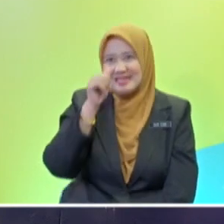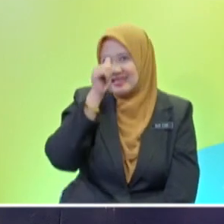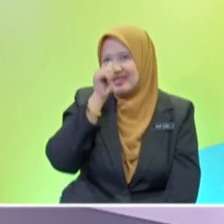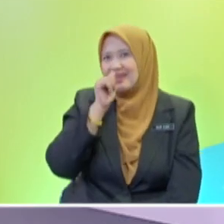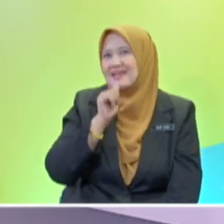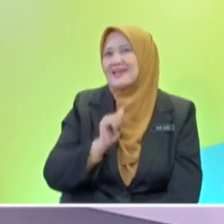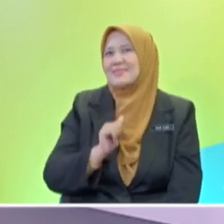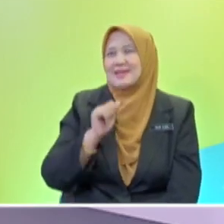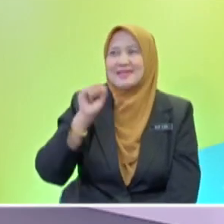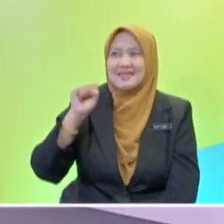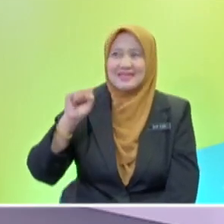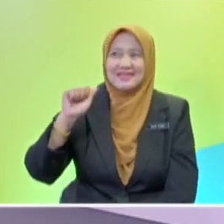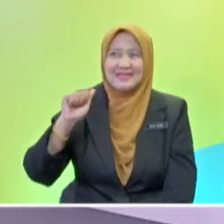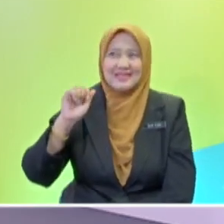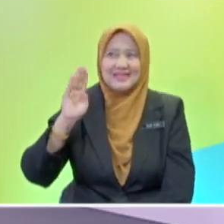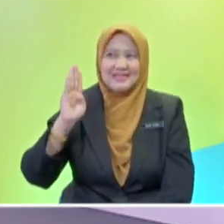guys